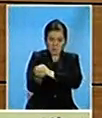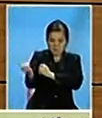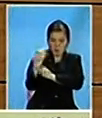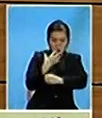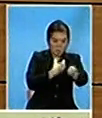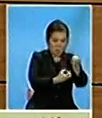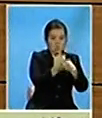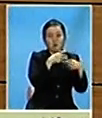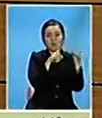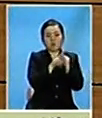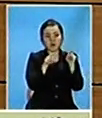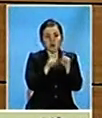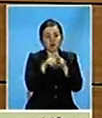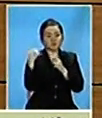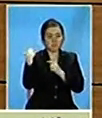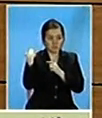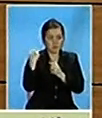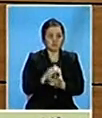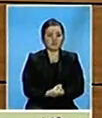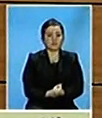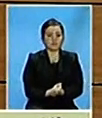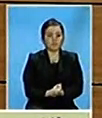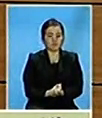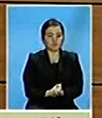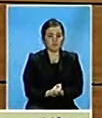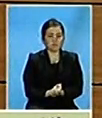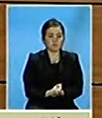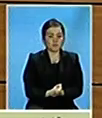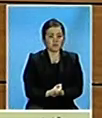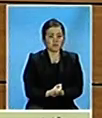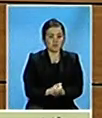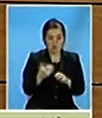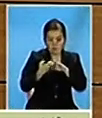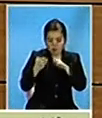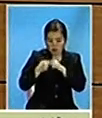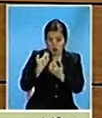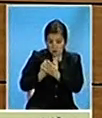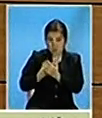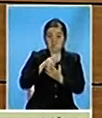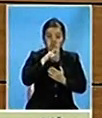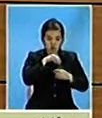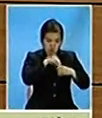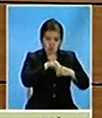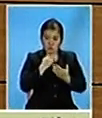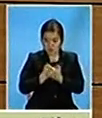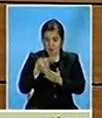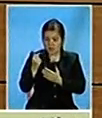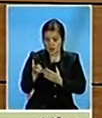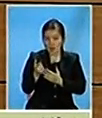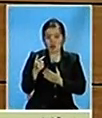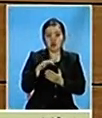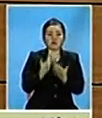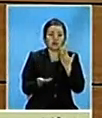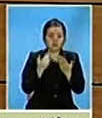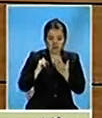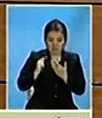ว่าแม้ว่าเขาจะมีไม่มีปัญหาในเรื่องการจ่ายค่าโดยสารหลายครั้งเนี่ยการจ่ายหรือไม่จ่